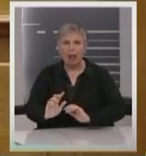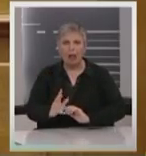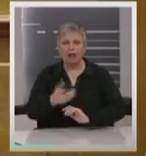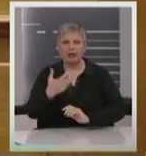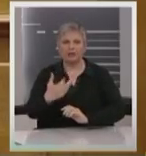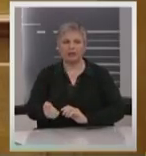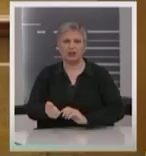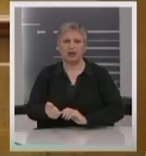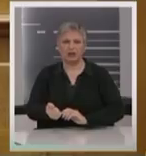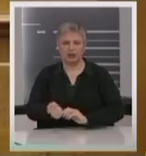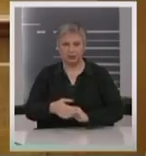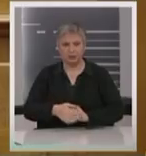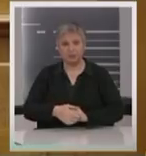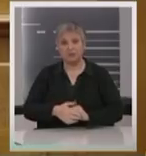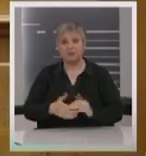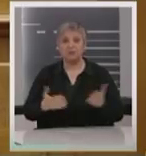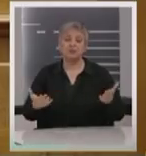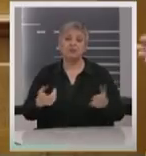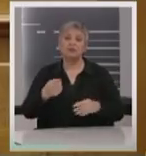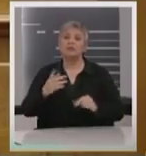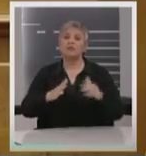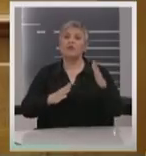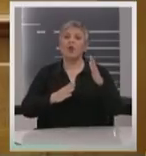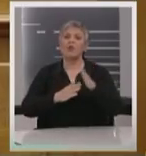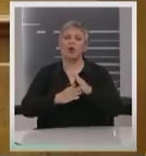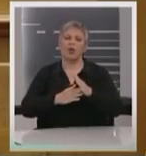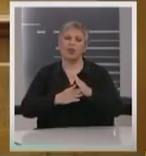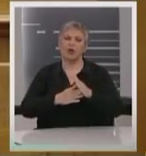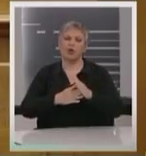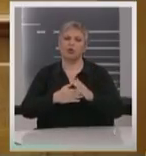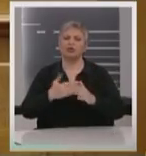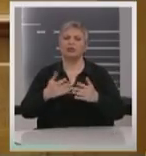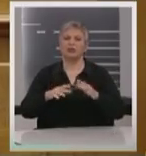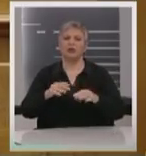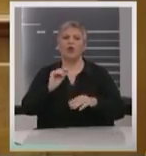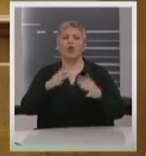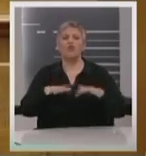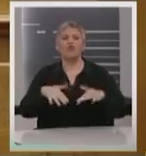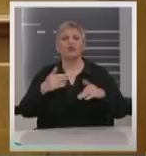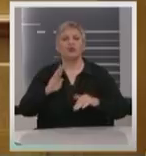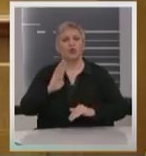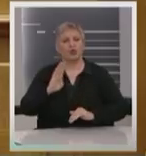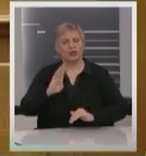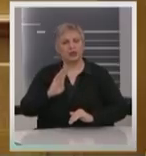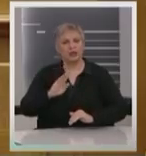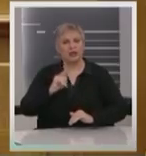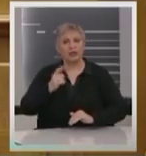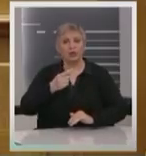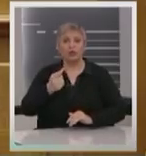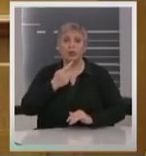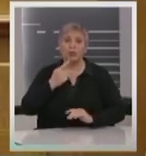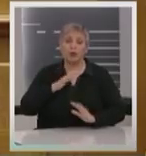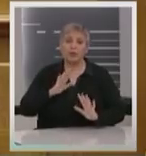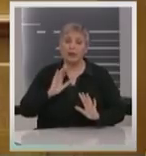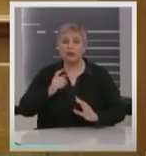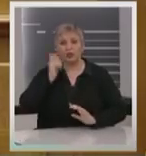Εκτός αν ο κύριος Βούτσης με αυτήν την ενδιαφέρουσα αποστροφή του εννοούσε κάτι άλλο, ότι